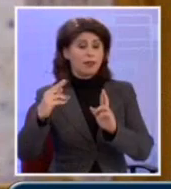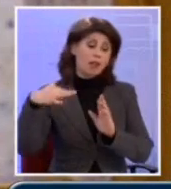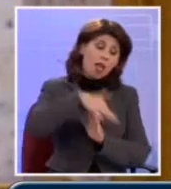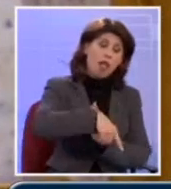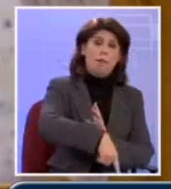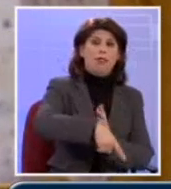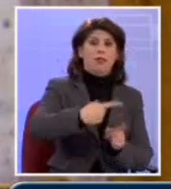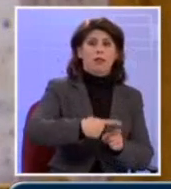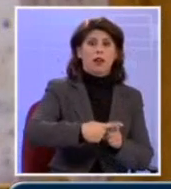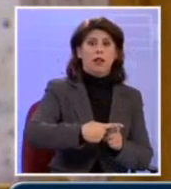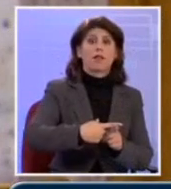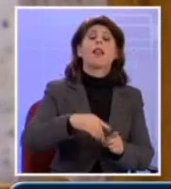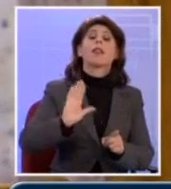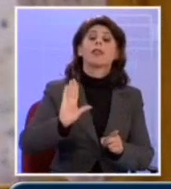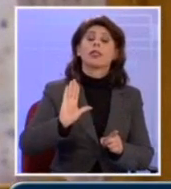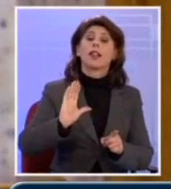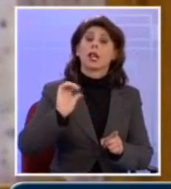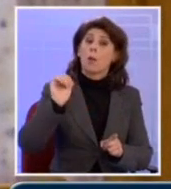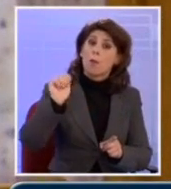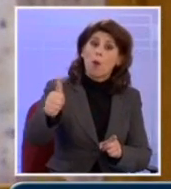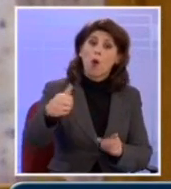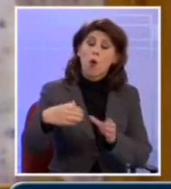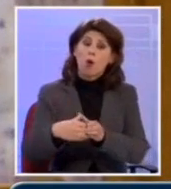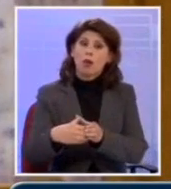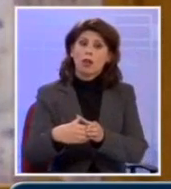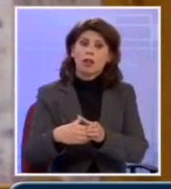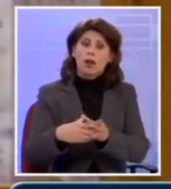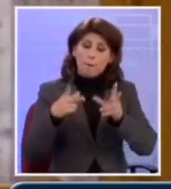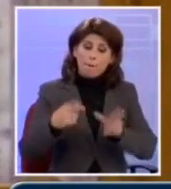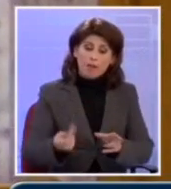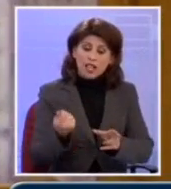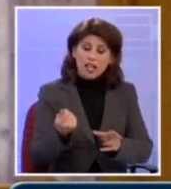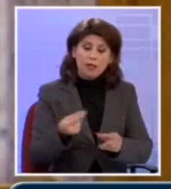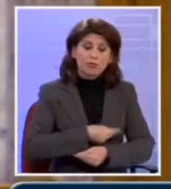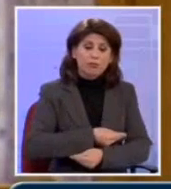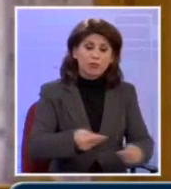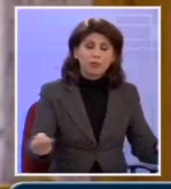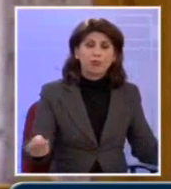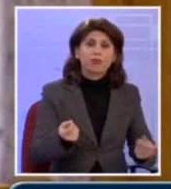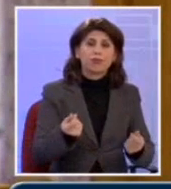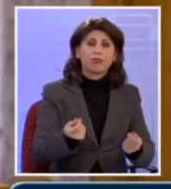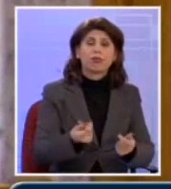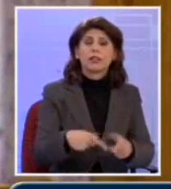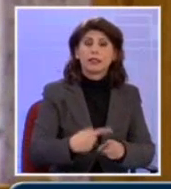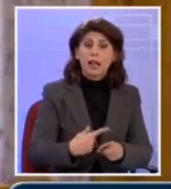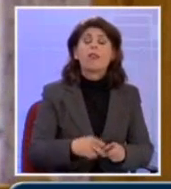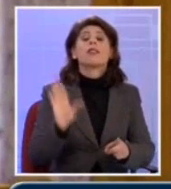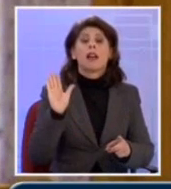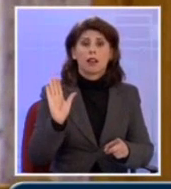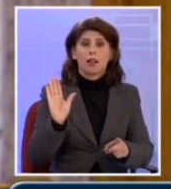ενέργεια και σας τα αναφέραμε επανειλημμένα. Η παύση της ρευστότητας προς τη χώρα μας είναι ή δεν